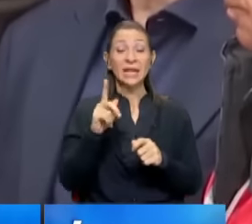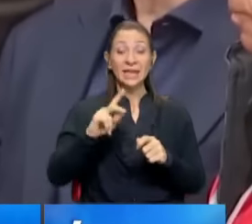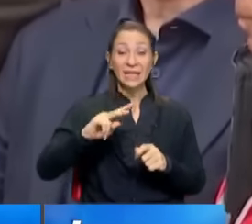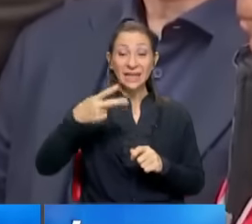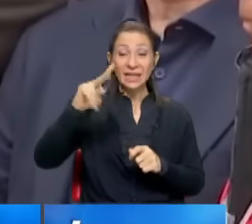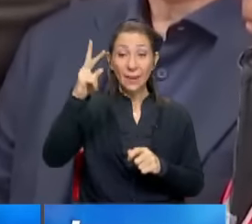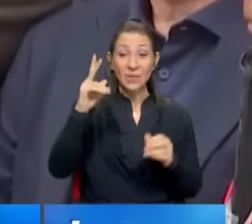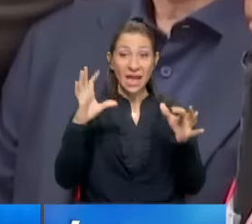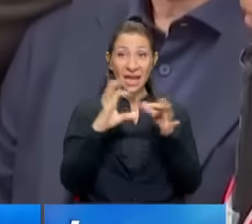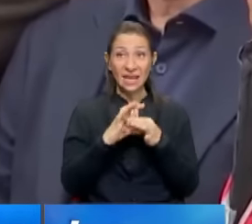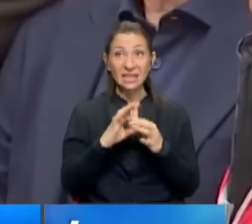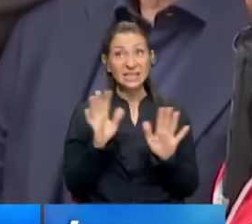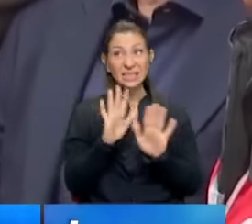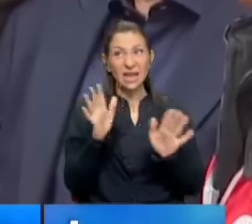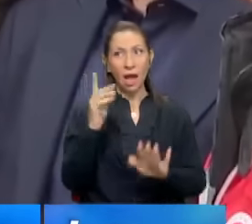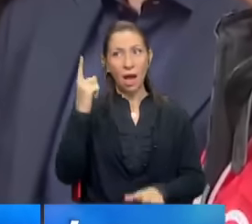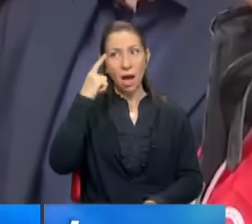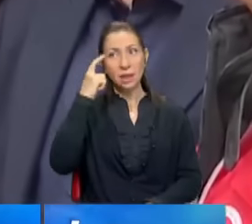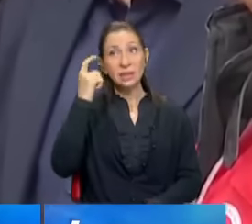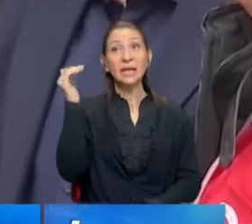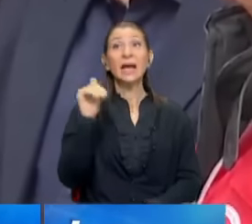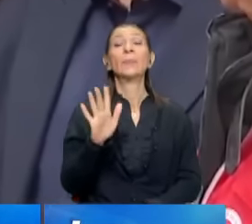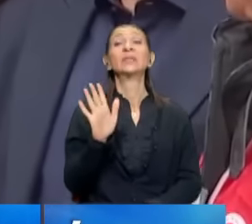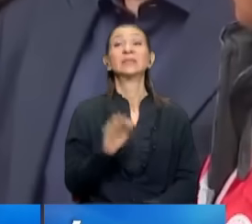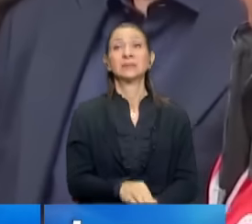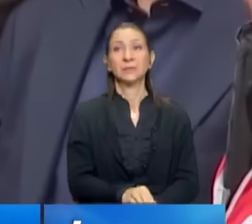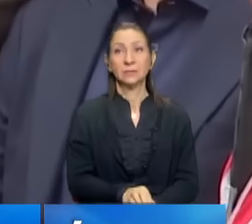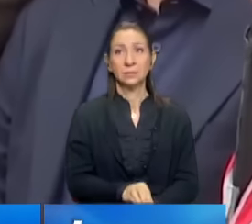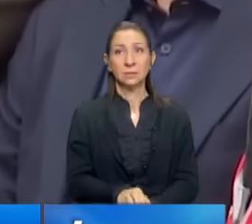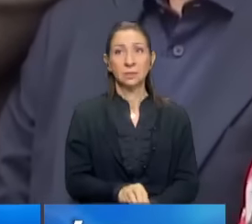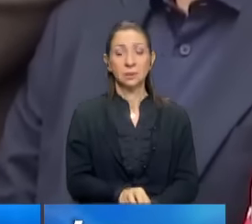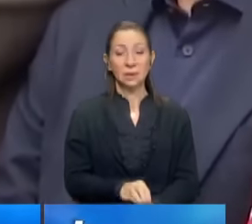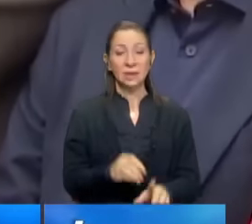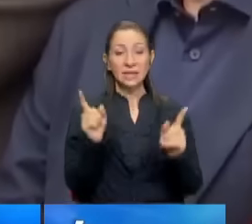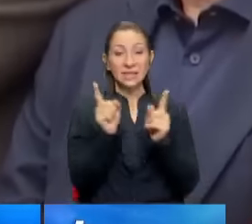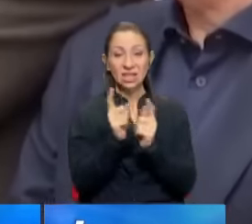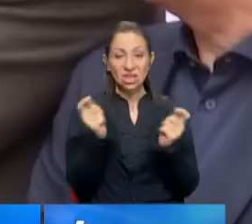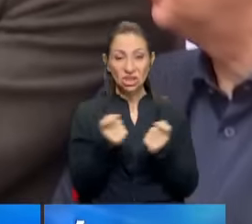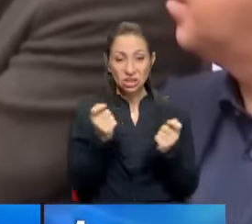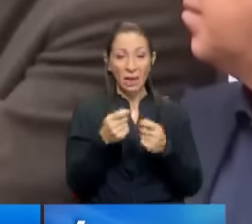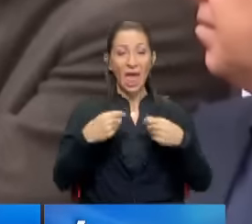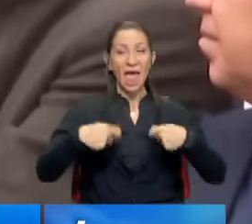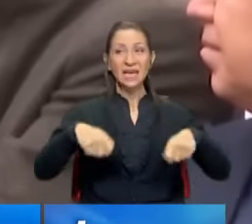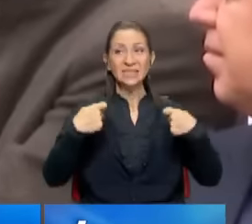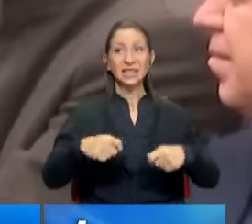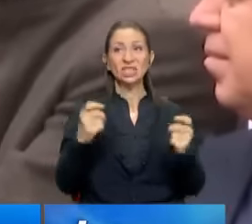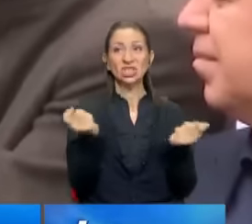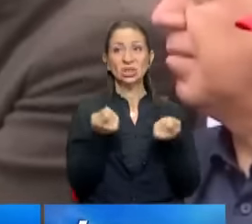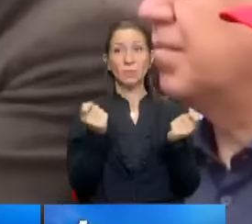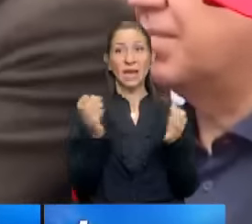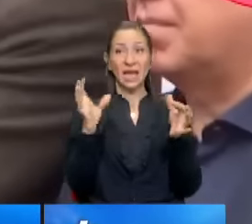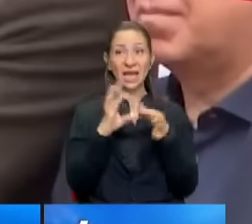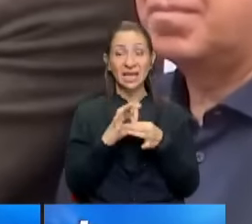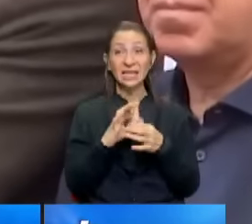Kıdemle ilgili sakın aklınızdan geçirmeyin. Kısa çalışma, esnek çalışma ile ilgili